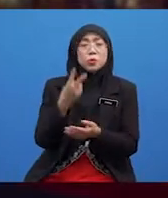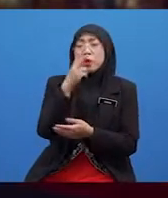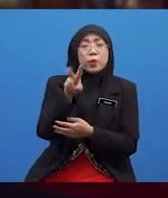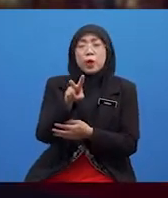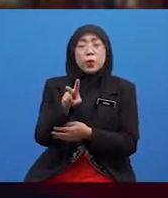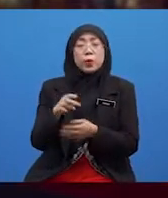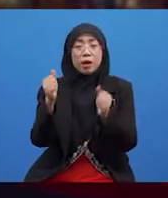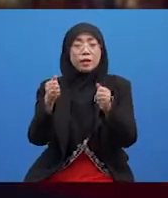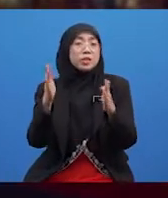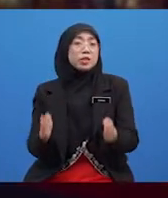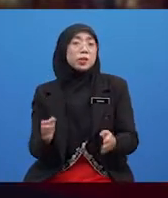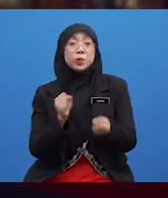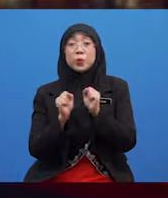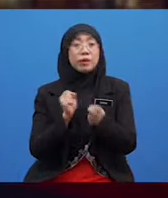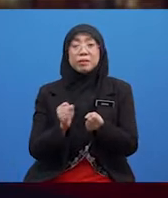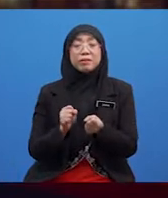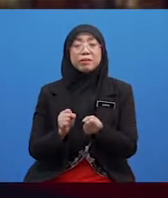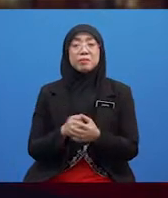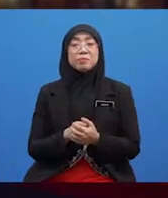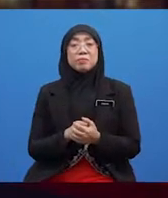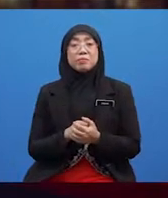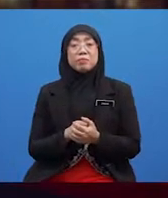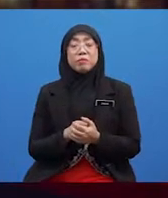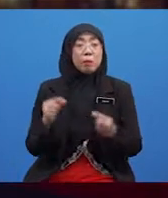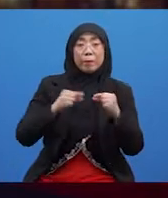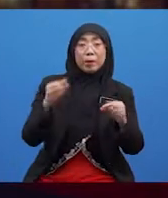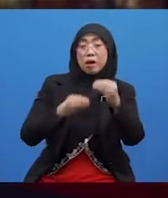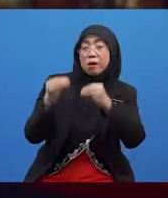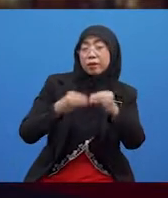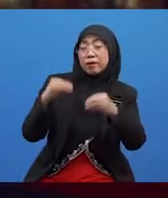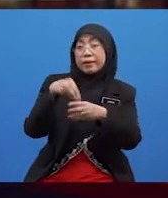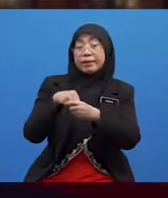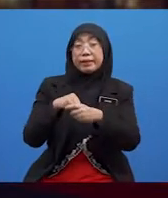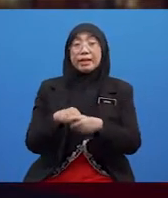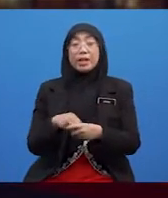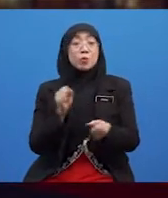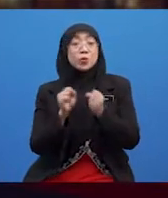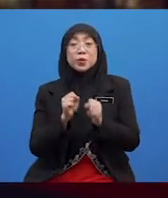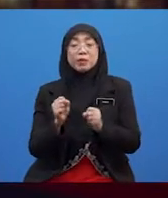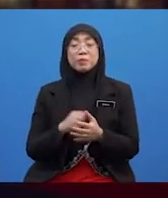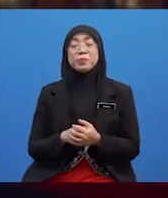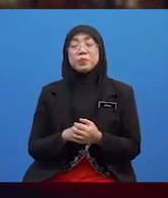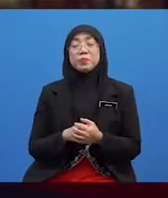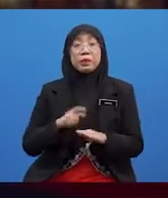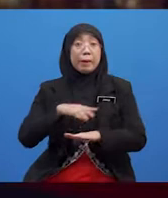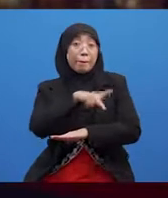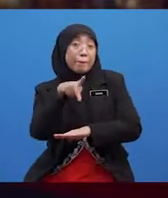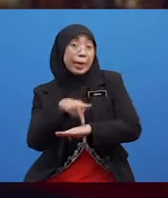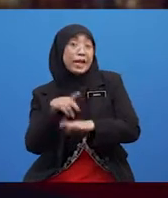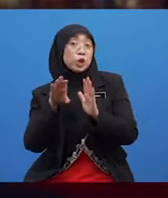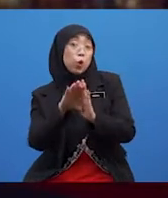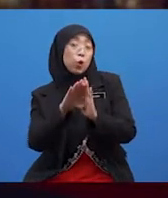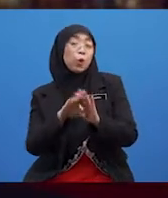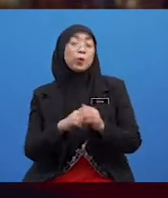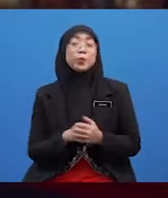merupakan kemampuan individu atau atlet mengekalkan pergerakan tubuh badannya sepanjang